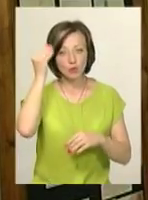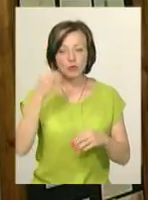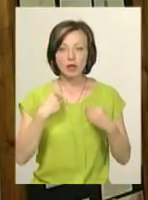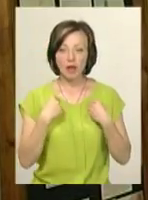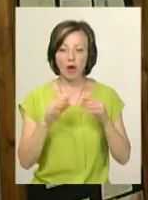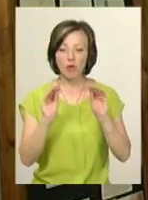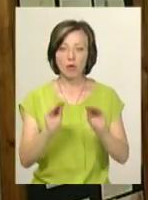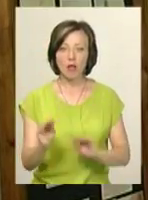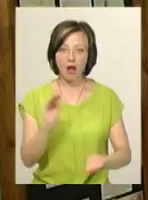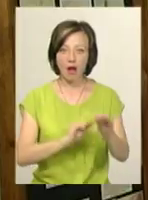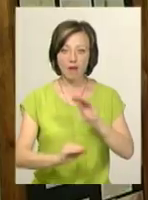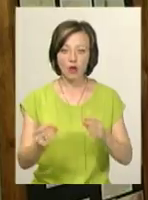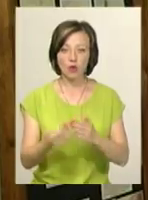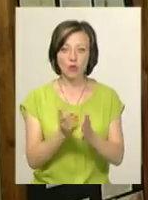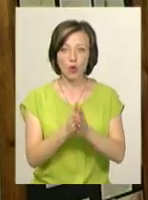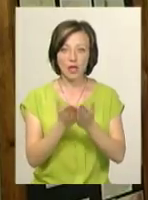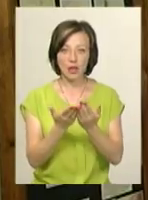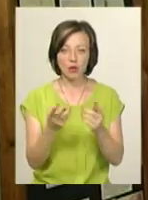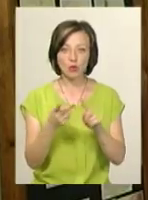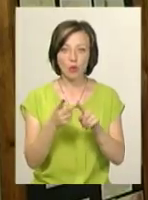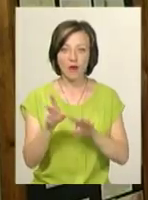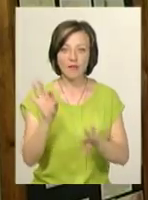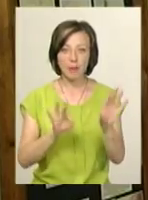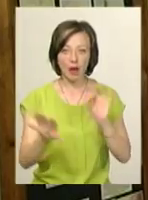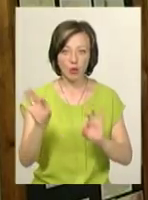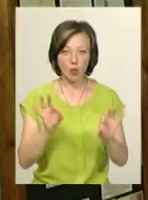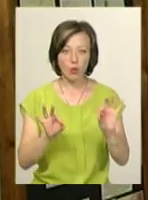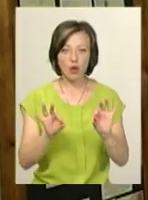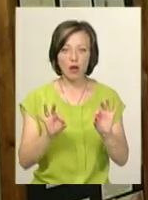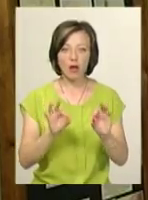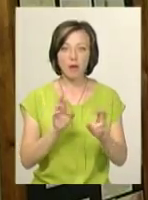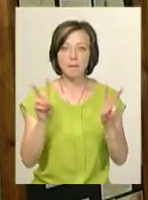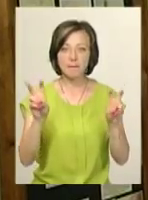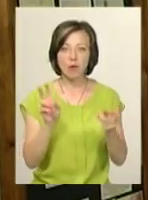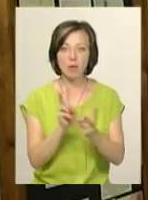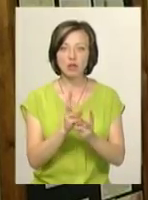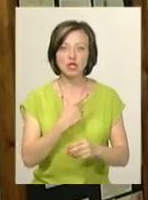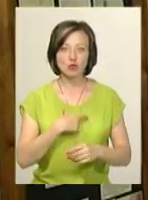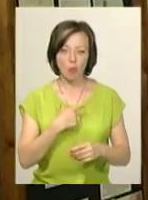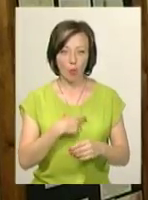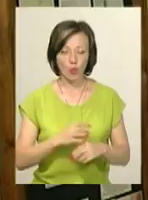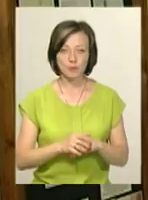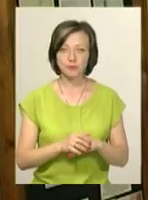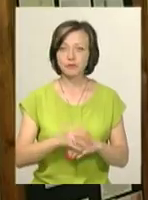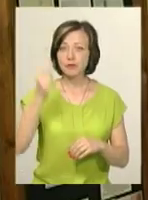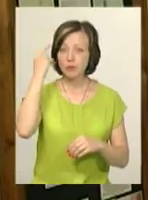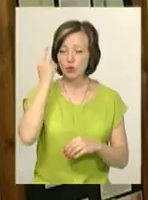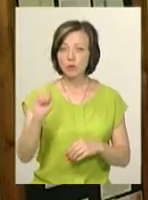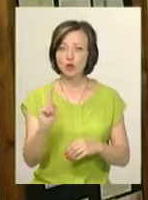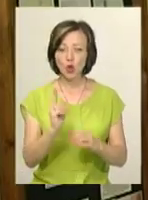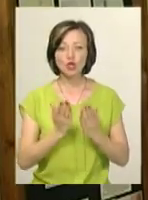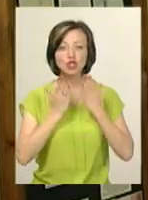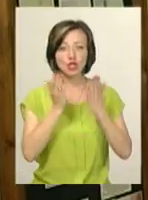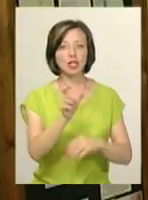уклав нову свою книжку, книгу другу вибраного «Побачення собою». І думаю, що